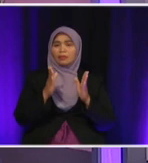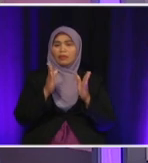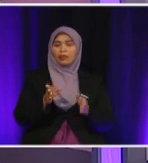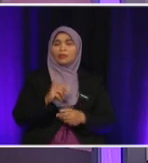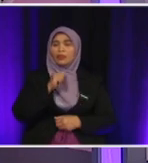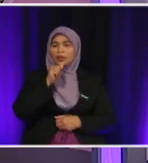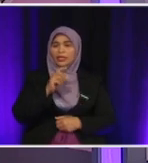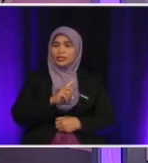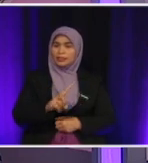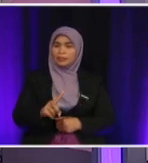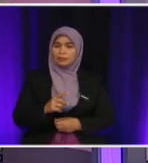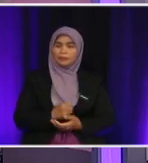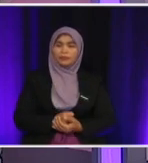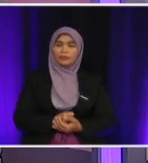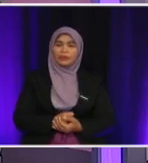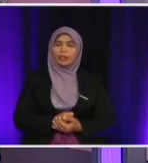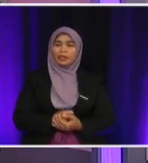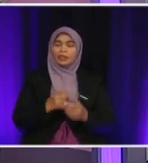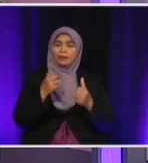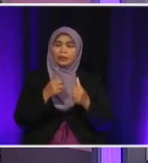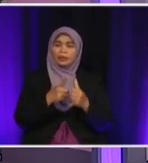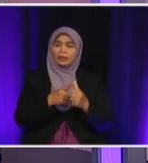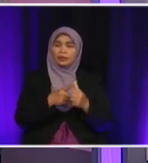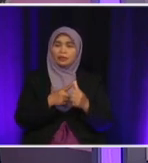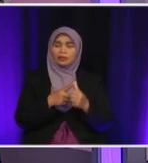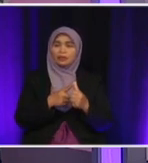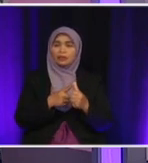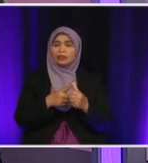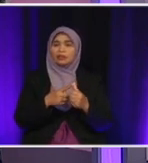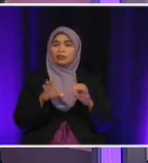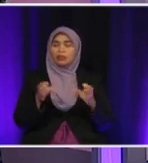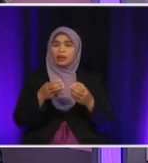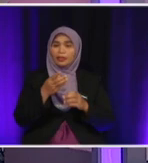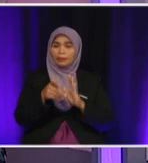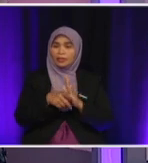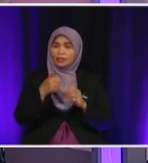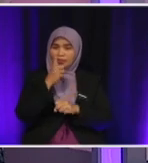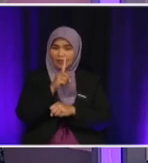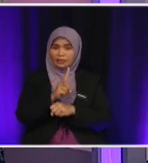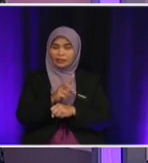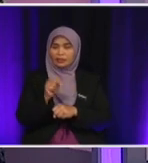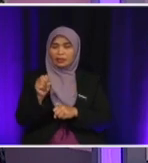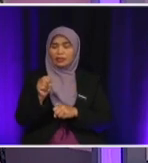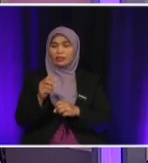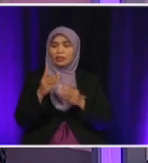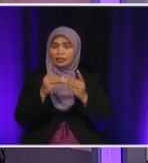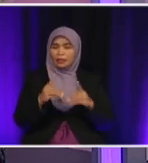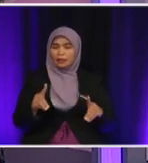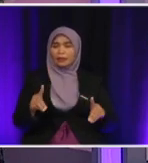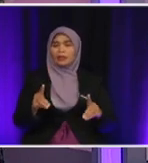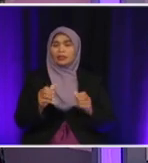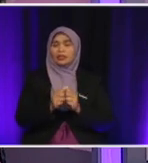Coba kita perhatikan yaitu yang pertama mengagetkan perjanjiannya perjanjian damai dengan